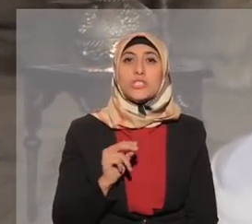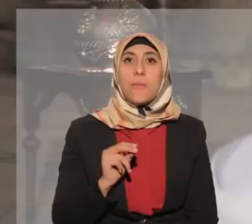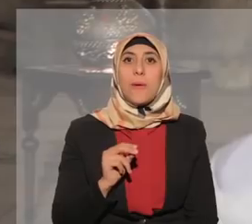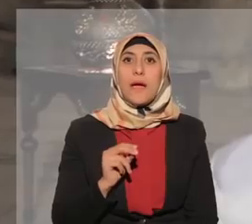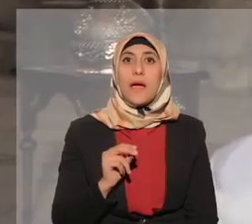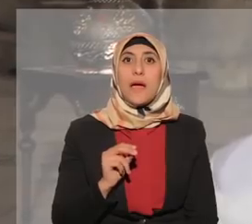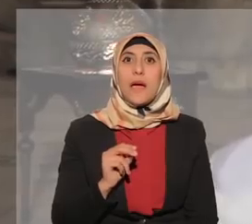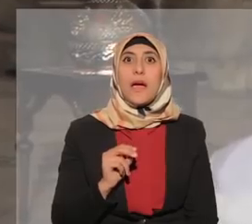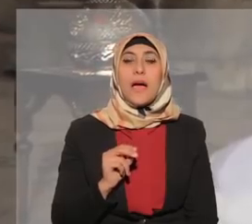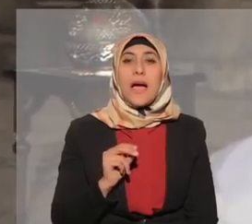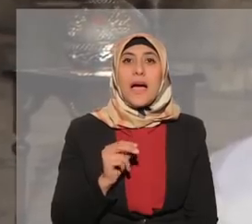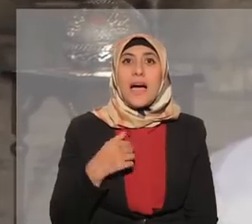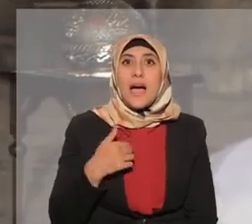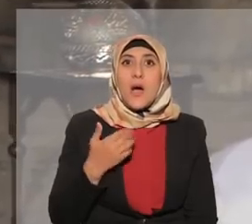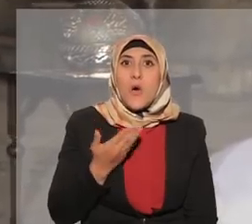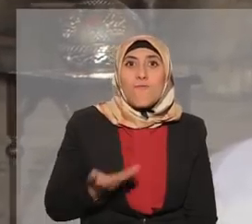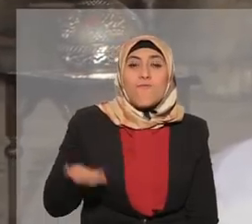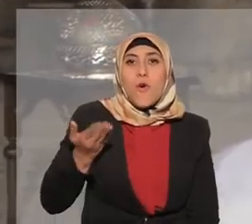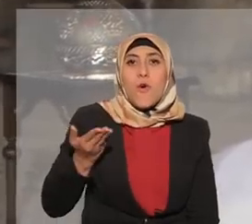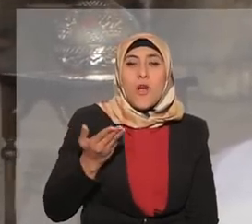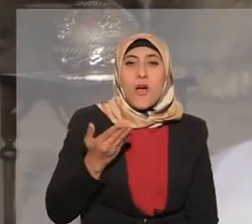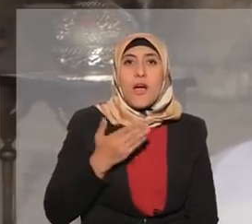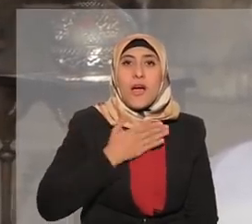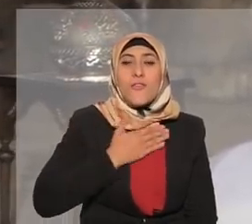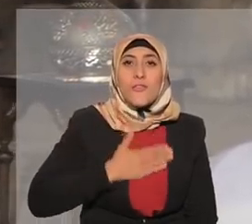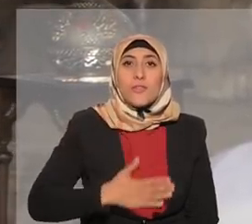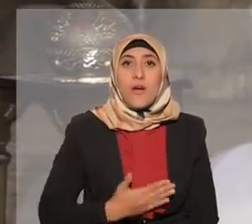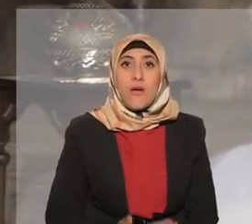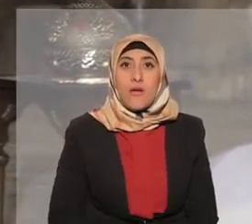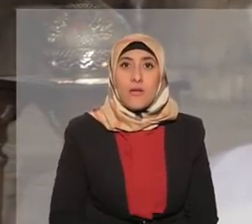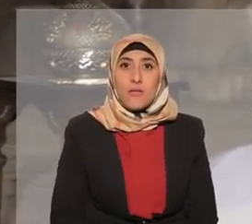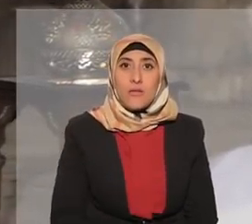عرش الرضا سيدنا سفيان الثوري.